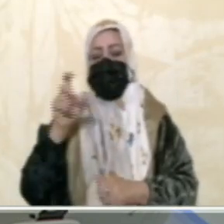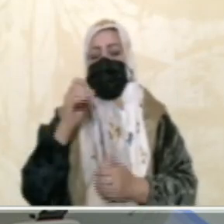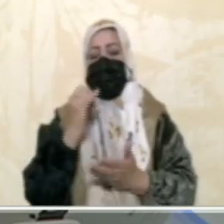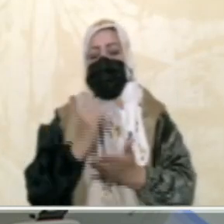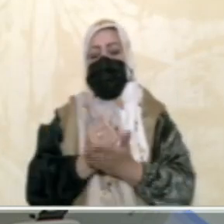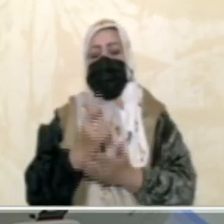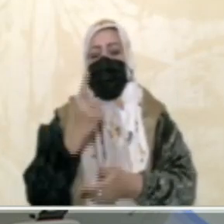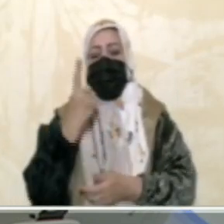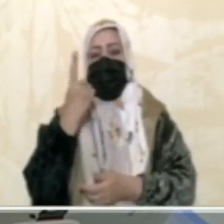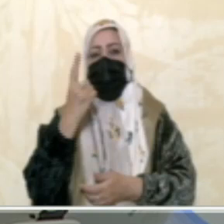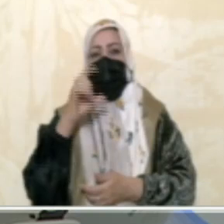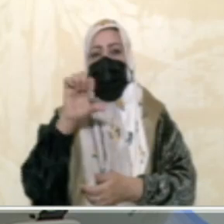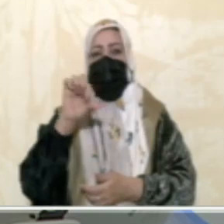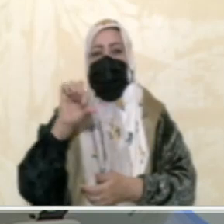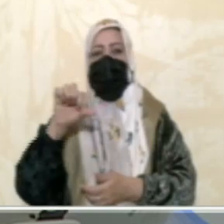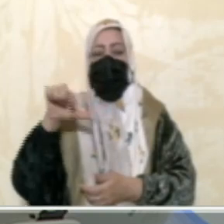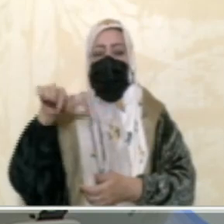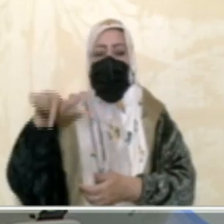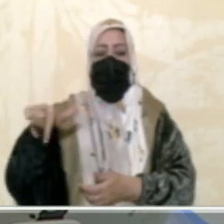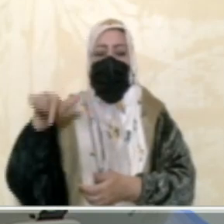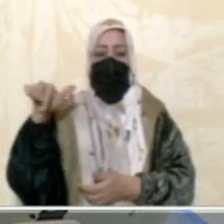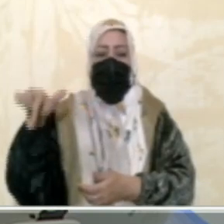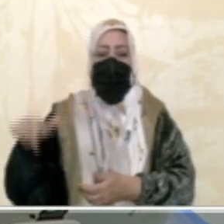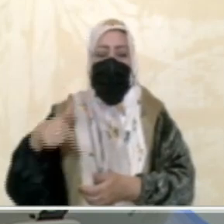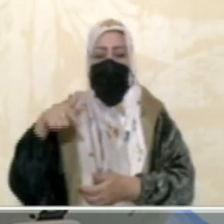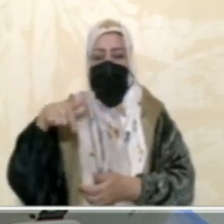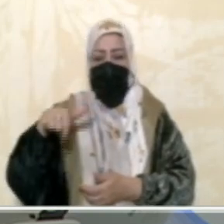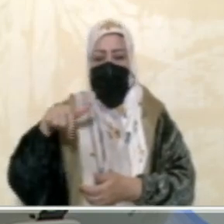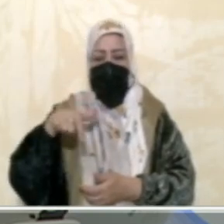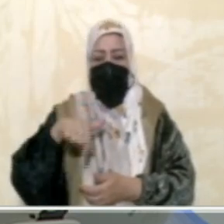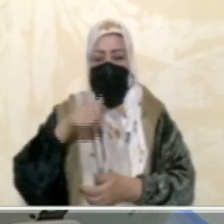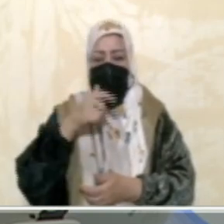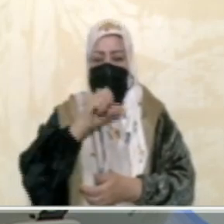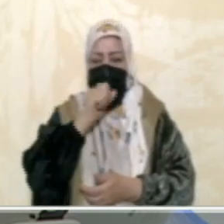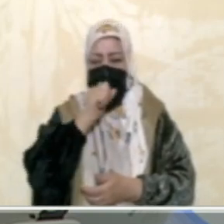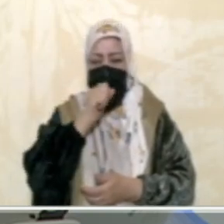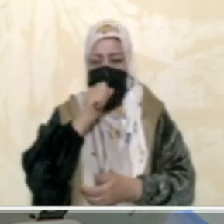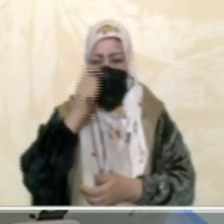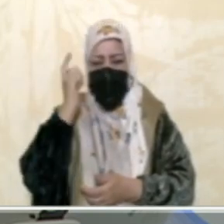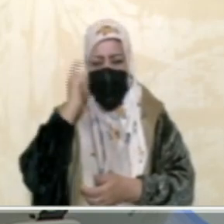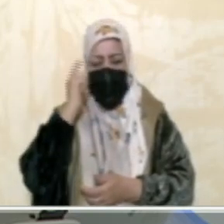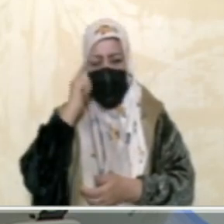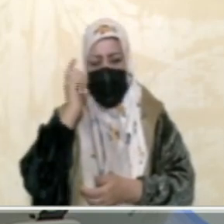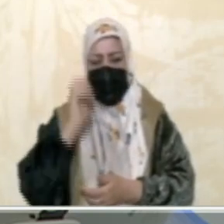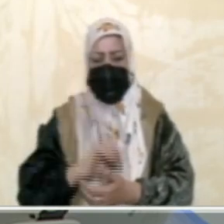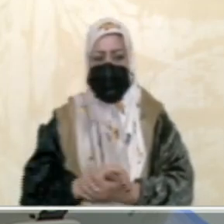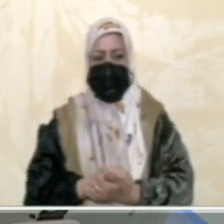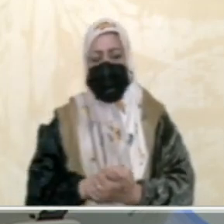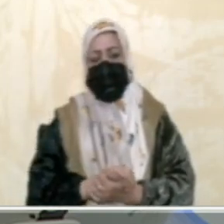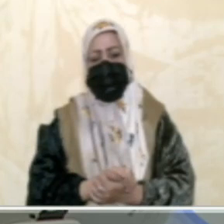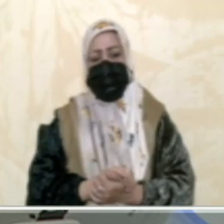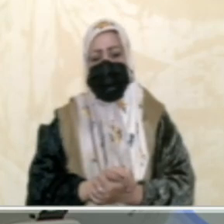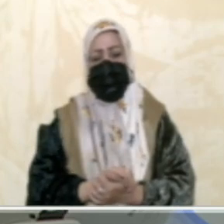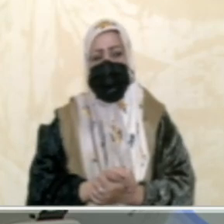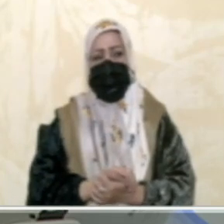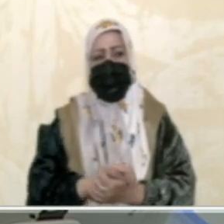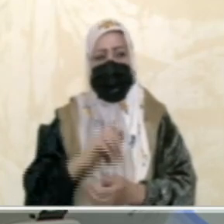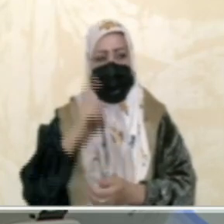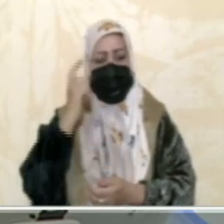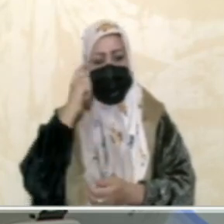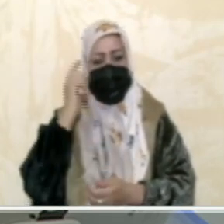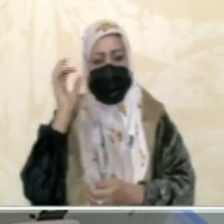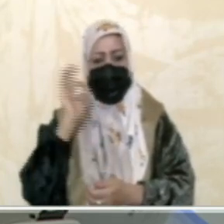واعرف او ما اعرفه انه كان من ضمن دفعه من